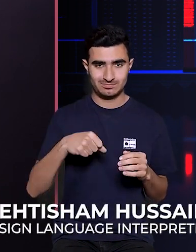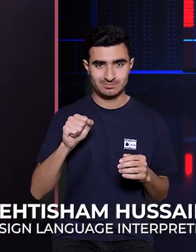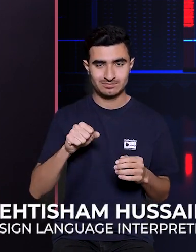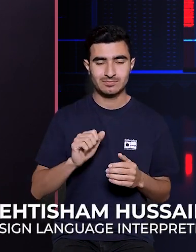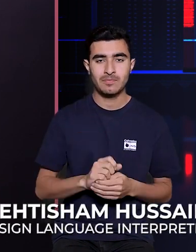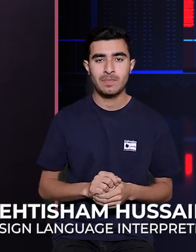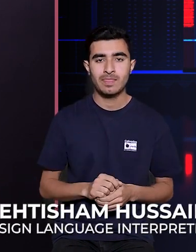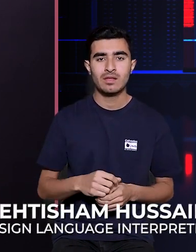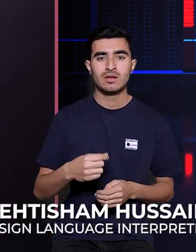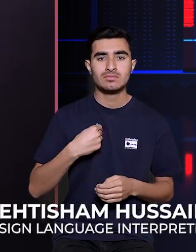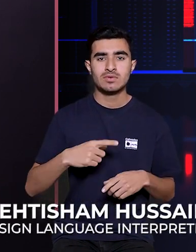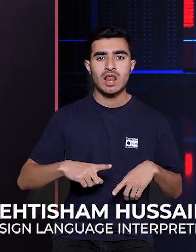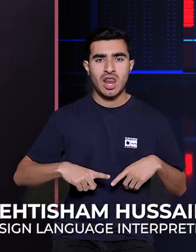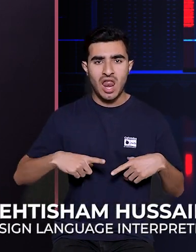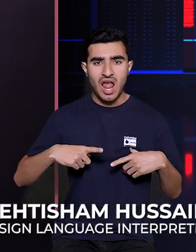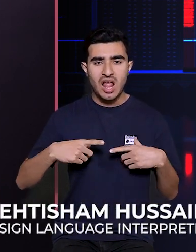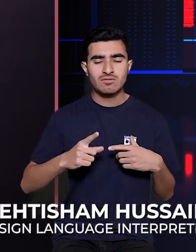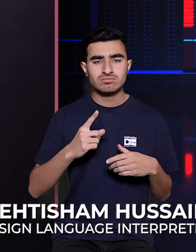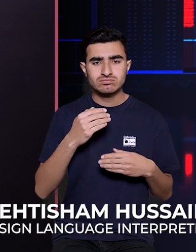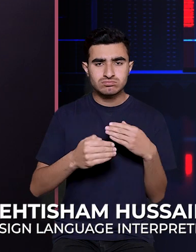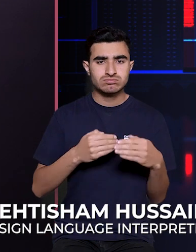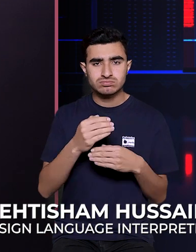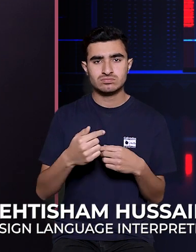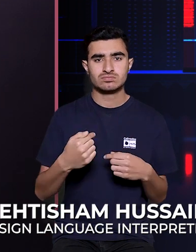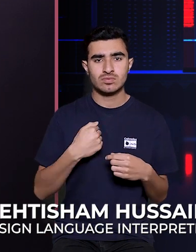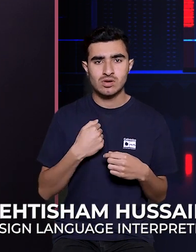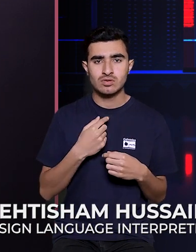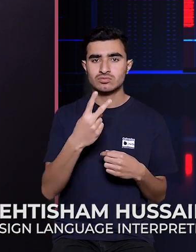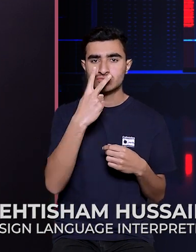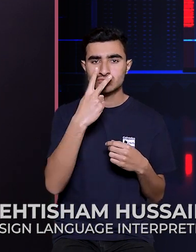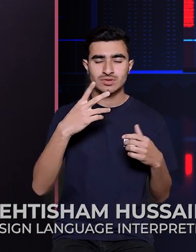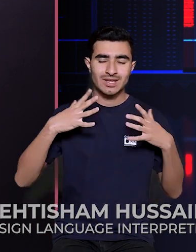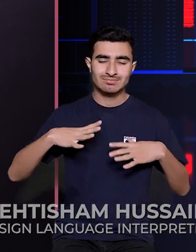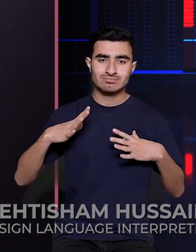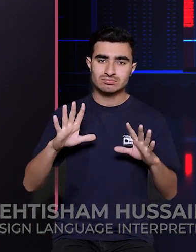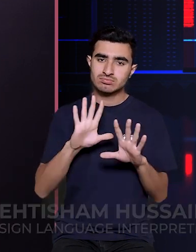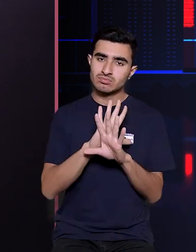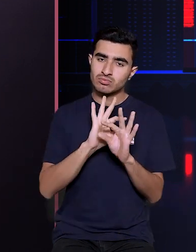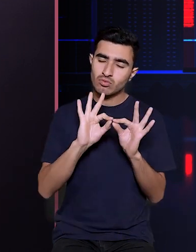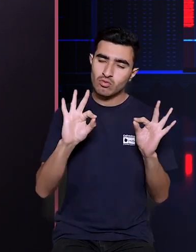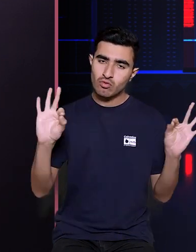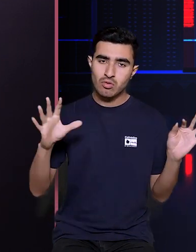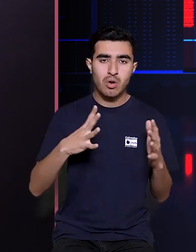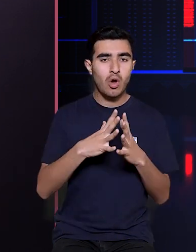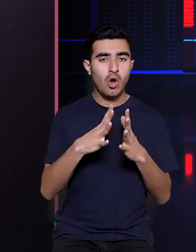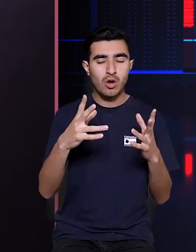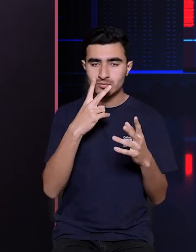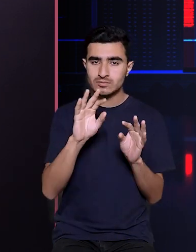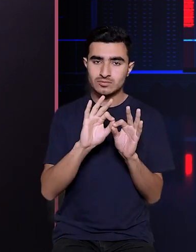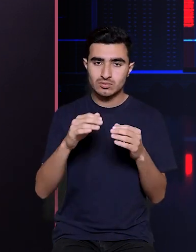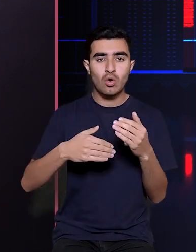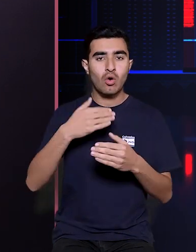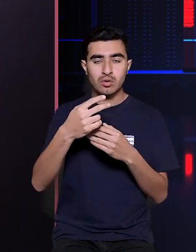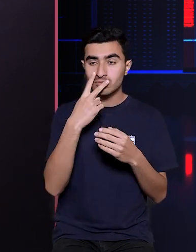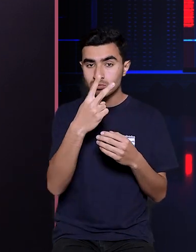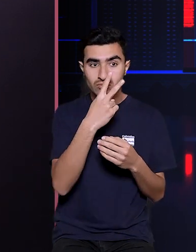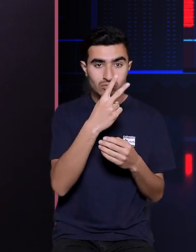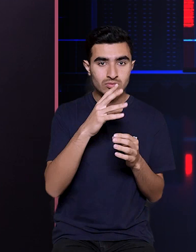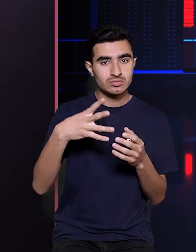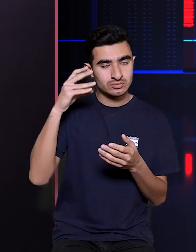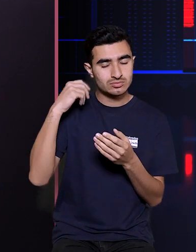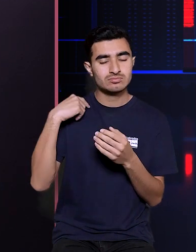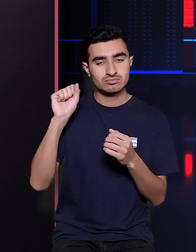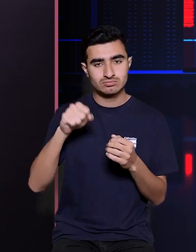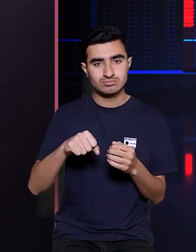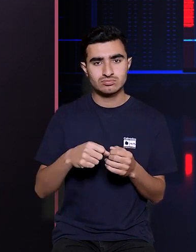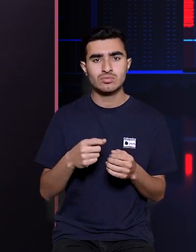करती हूँ। ज़िंदगी की दौड़ में बहुत कुछ देख चुकी हूँ और बहुत कुछ देखती रहती हूँ। कुछ चीज़ें बहुत